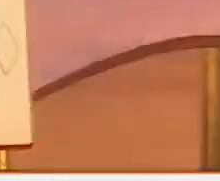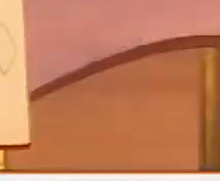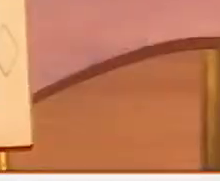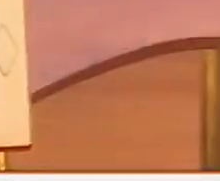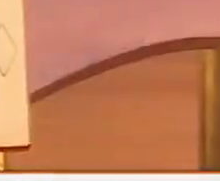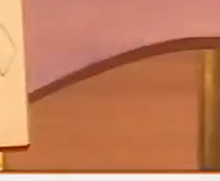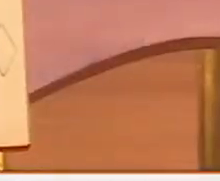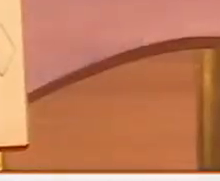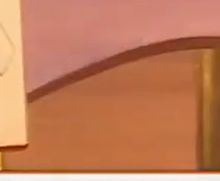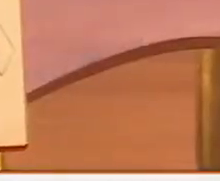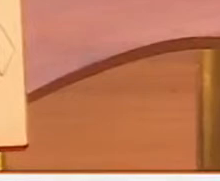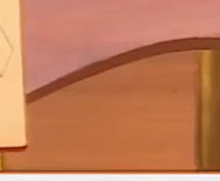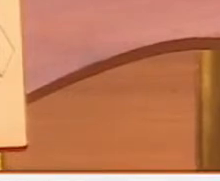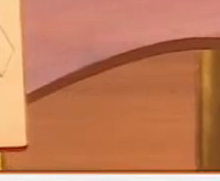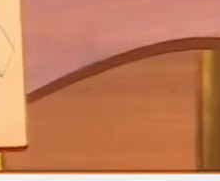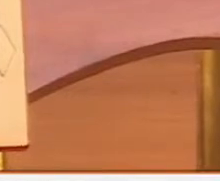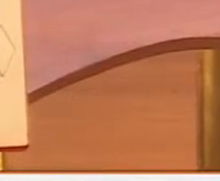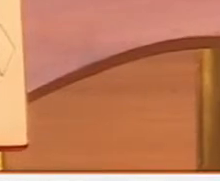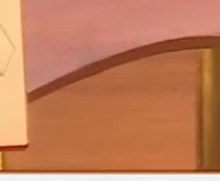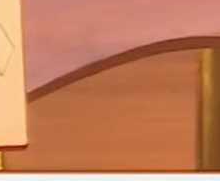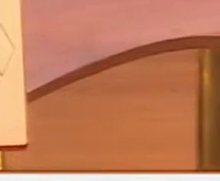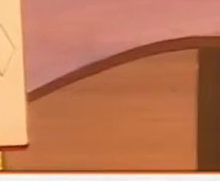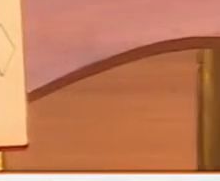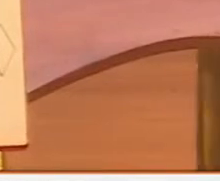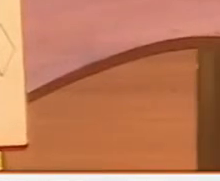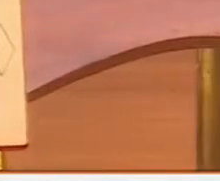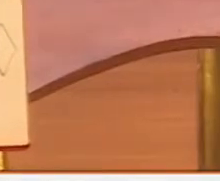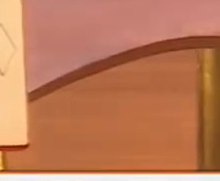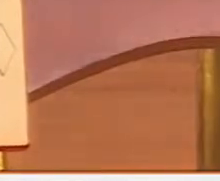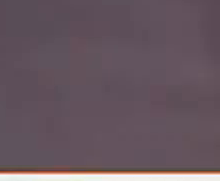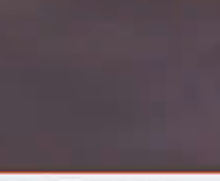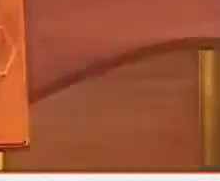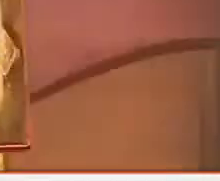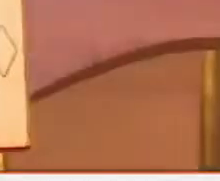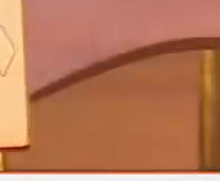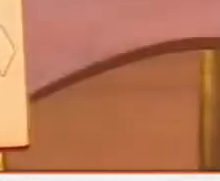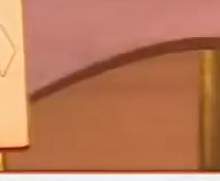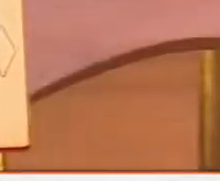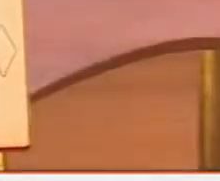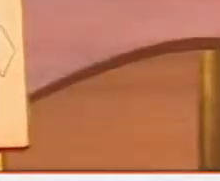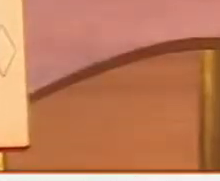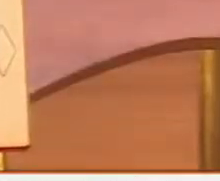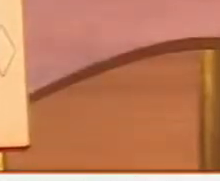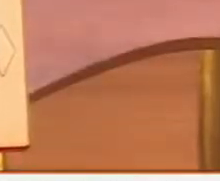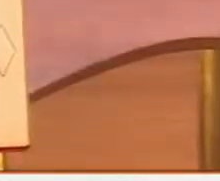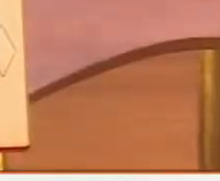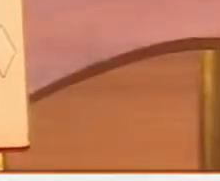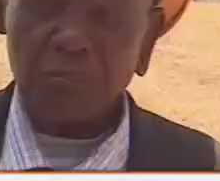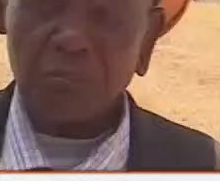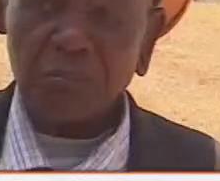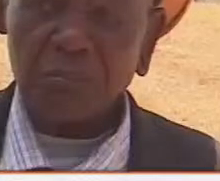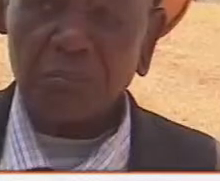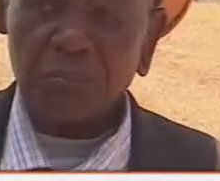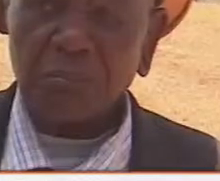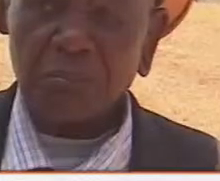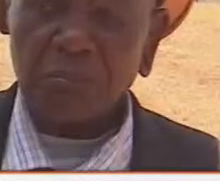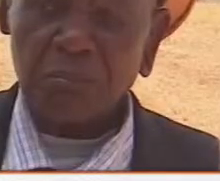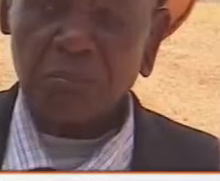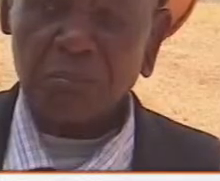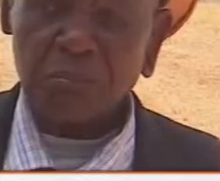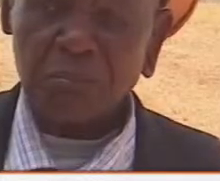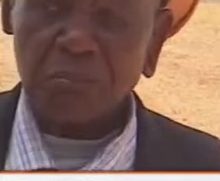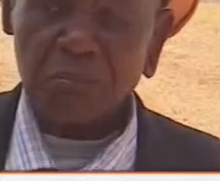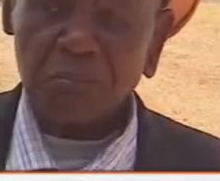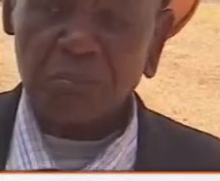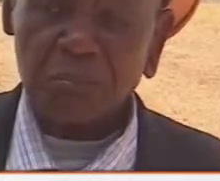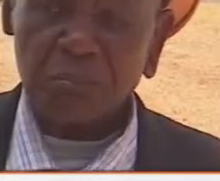ukitarajia kwamba utaona mtu wako akiwa mzima. Unakuta mwili unapoangalia unashindwa ni nini alifanywa.